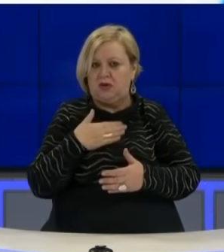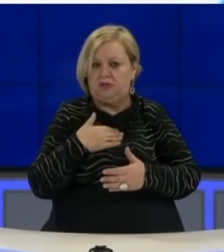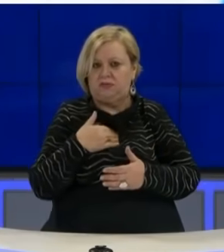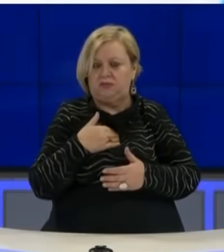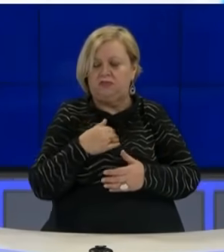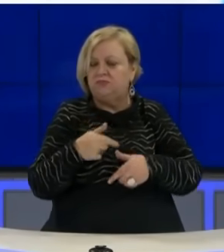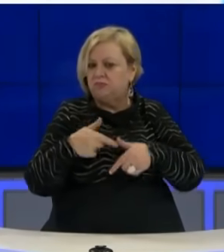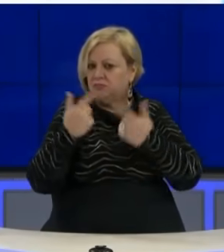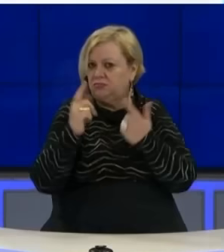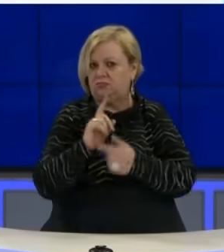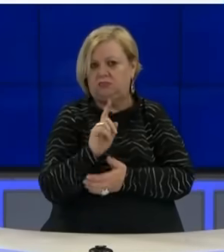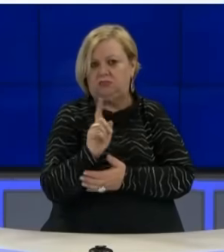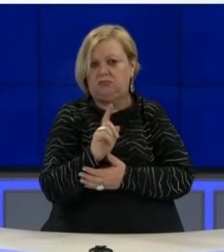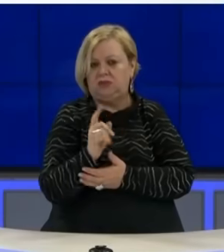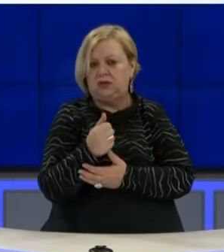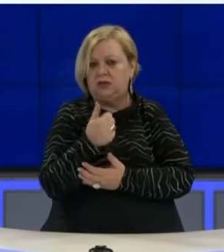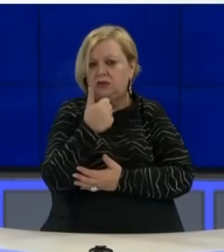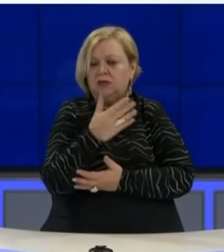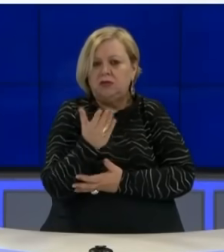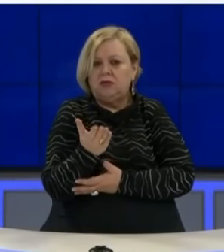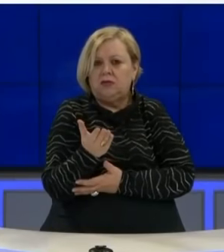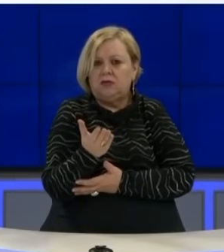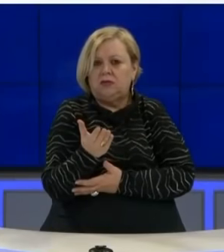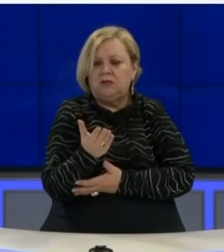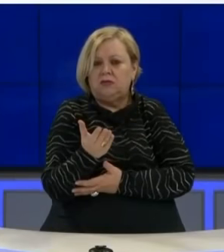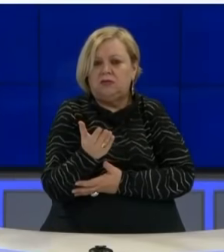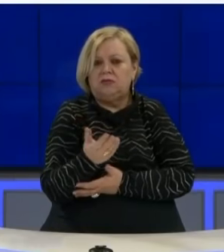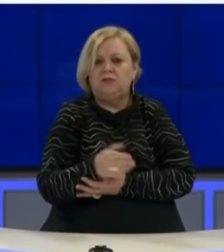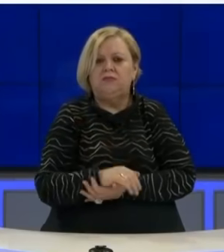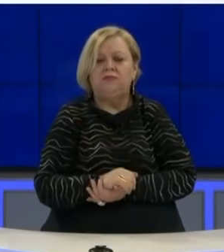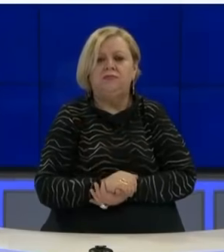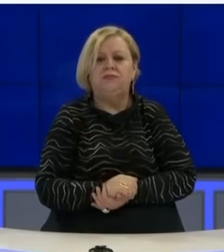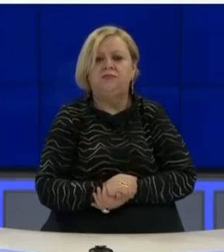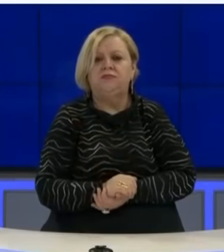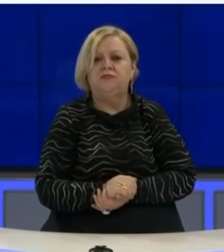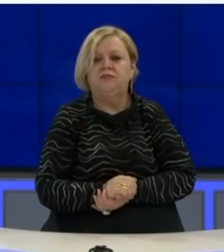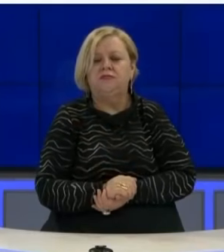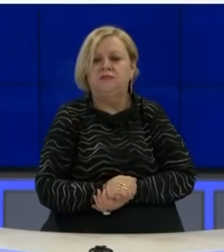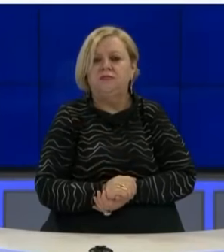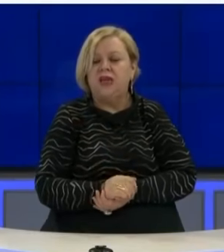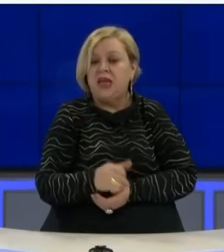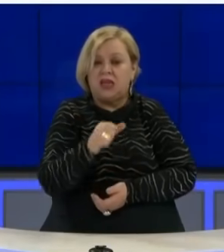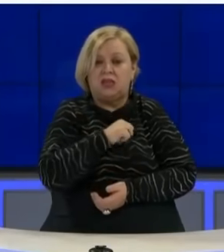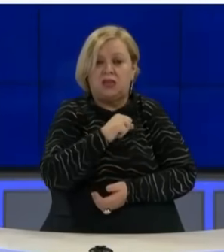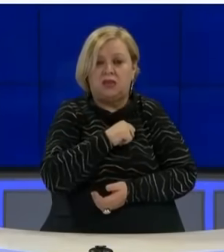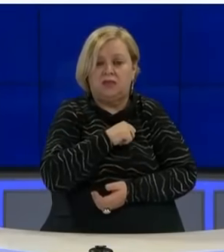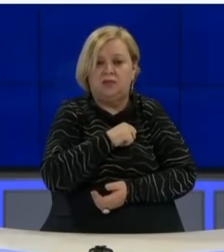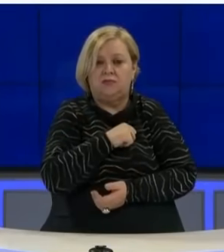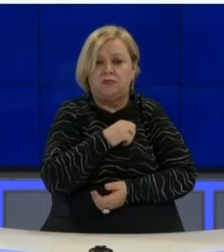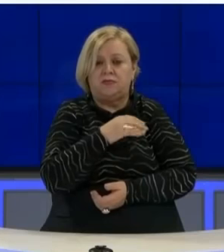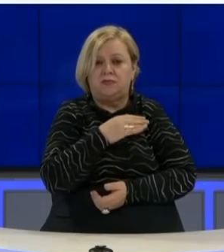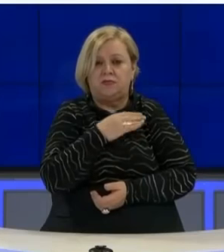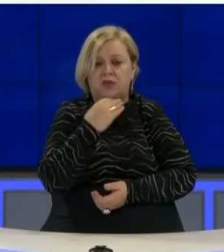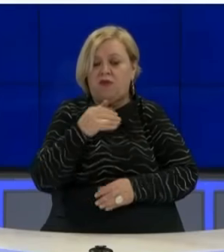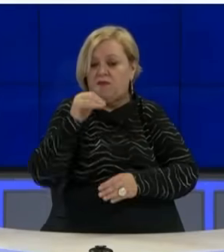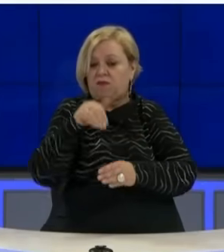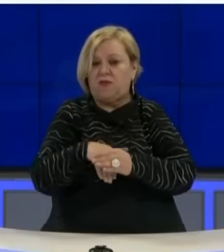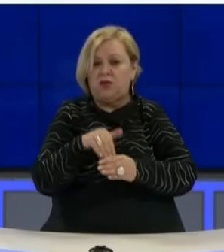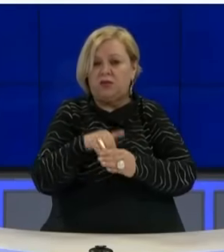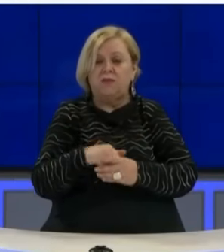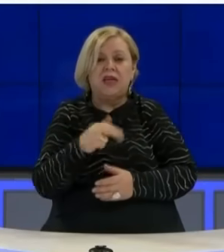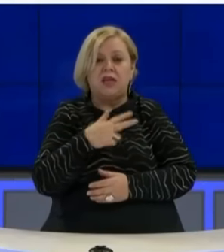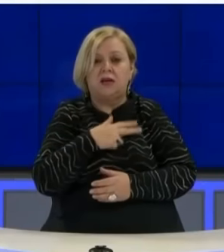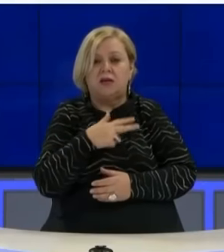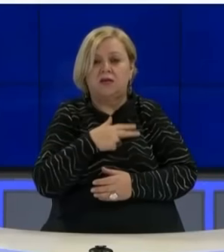të qartë çka është të ndodhë dhe çka po ndodhë. E një interesim i jashtëzakonshëm për të votuar nga